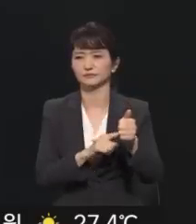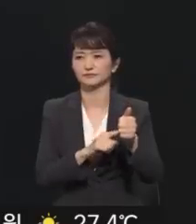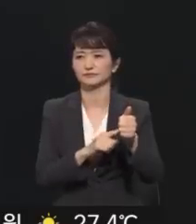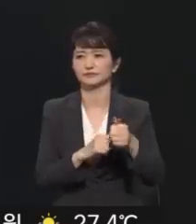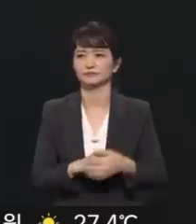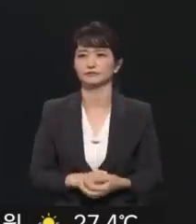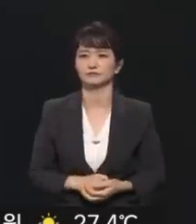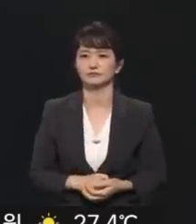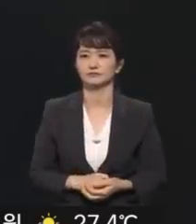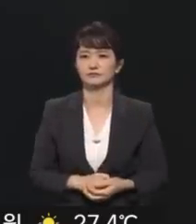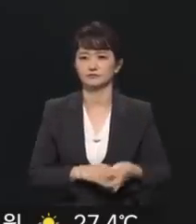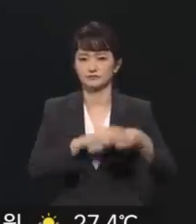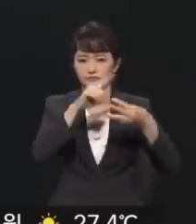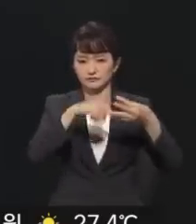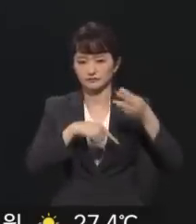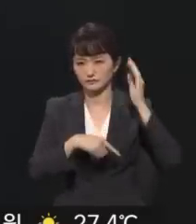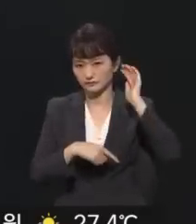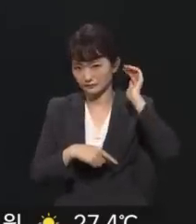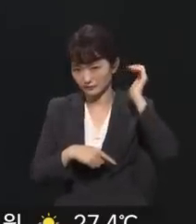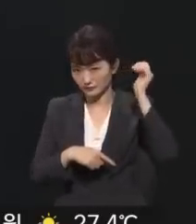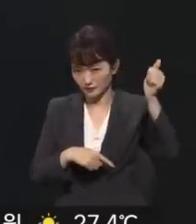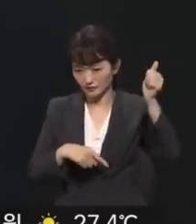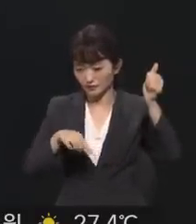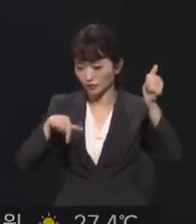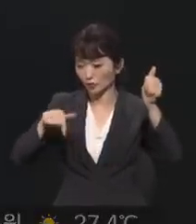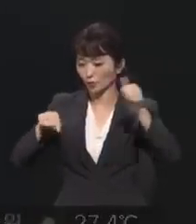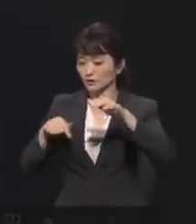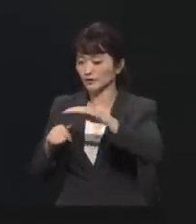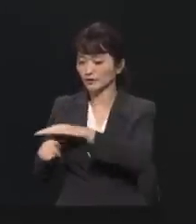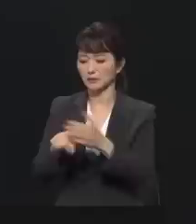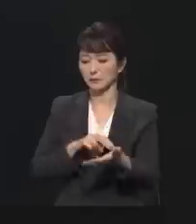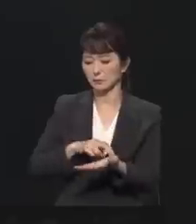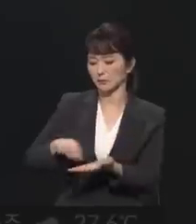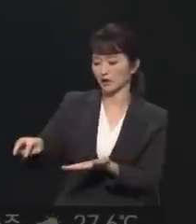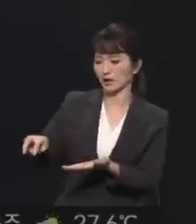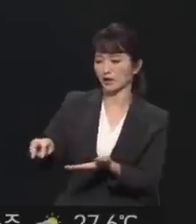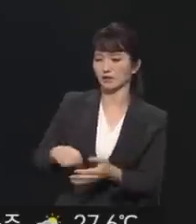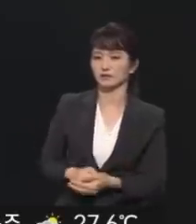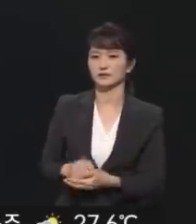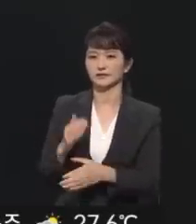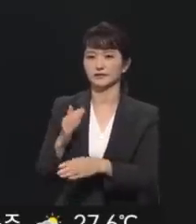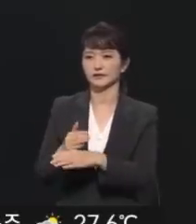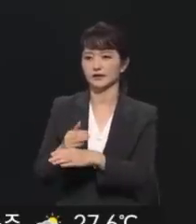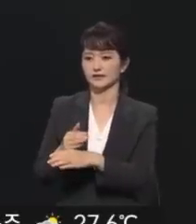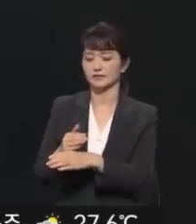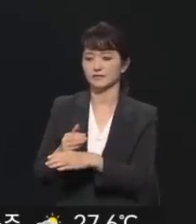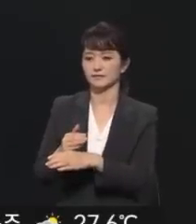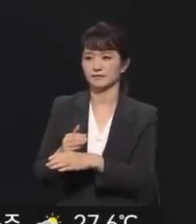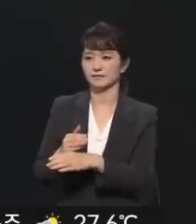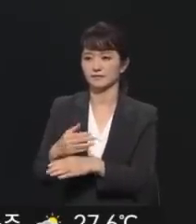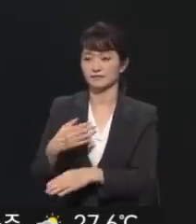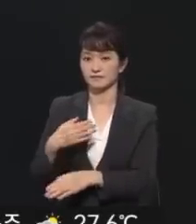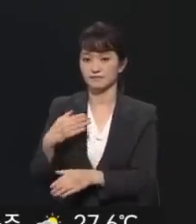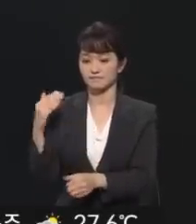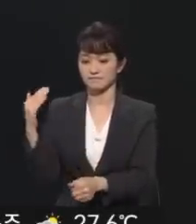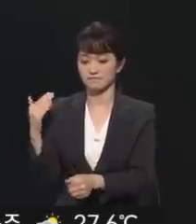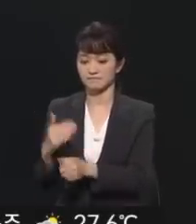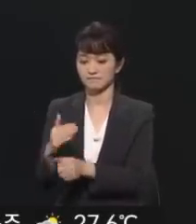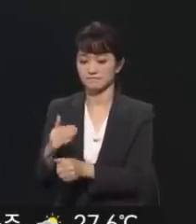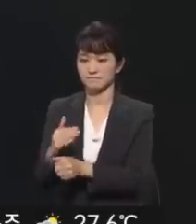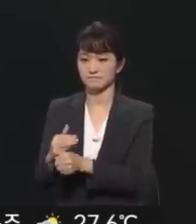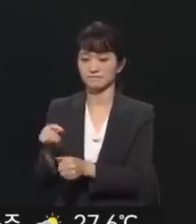문자로 어 내부 총질 한계 나왔다고 지금부터 오늘부터 비상상황 대의원 이라고 선언한 국민의 힘 의